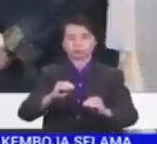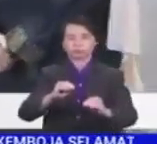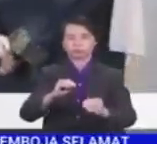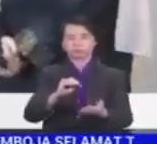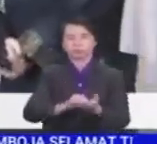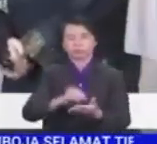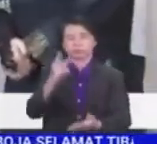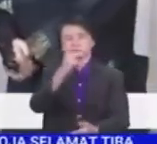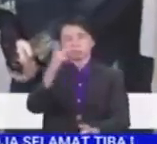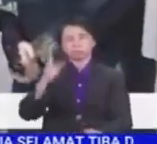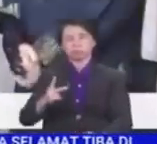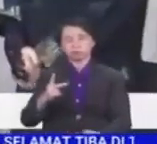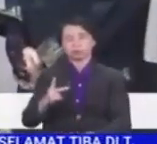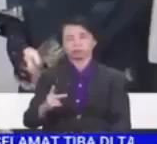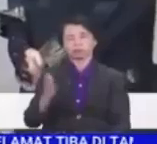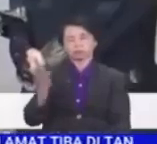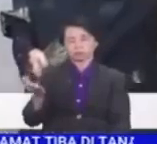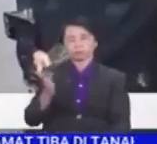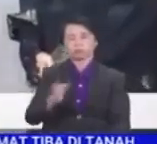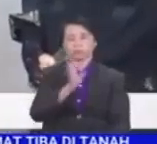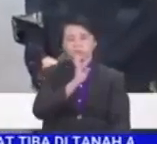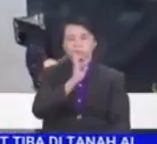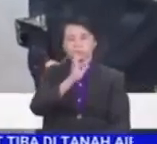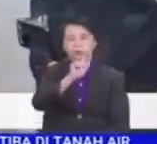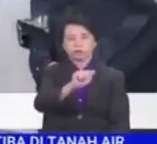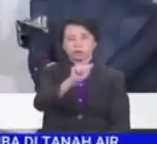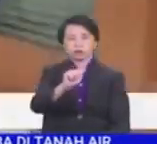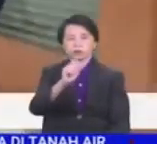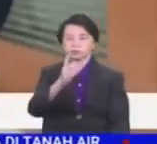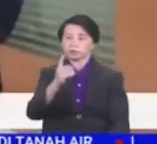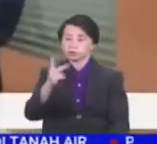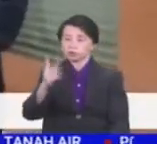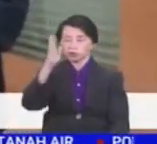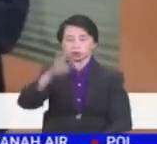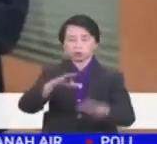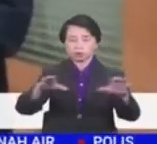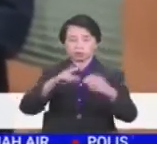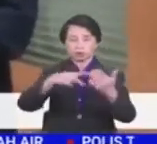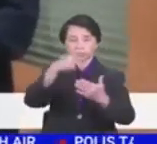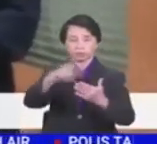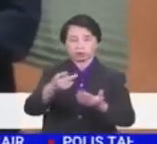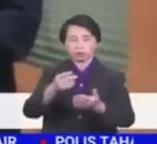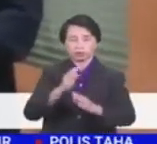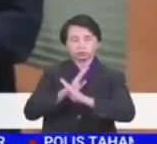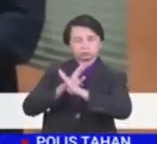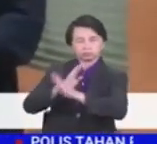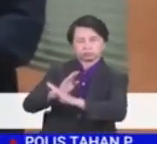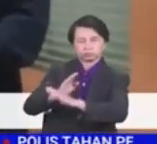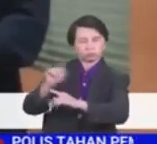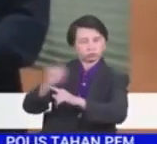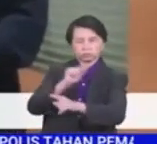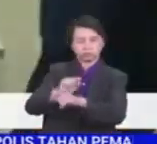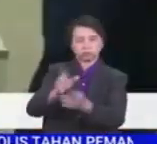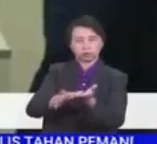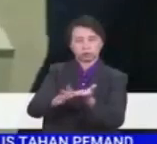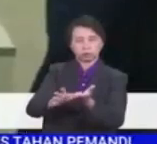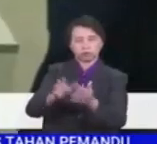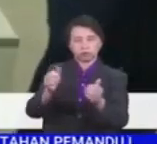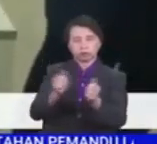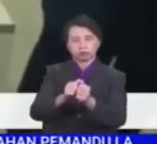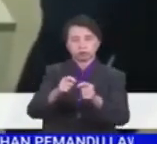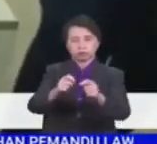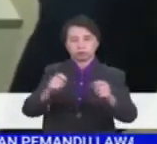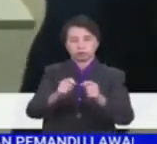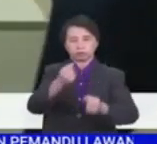nopeng di Kucing jatuh dan memaklumkan Edge juga akan melaksanakan program membantu Roads penyalahgunaan dada dan substance